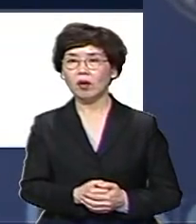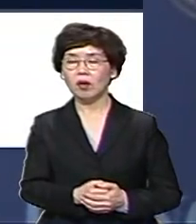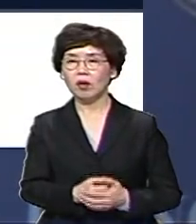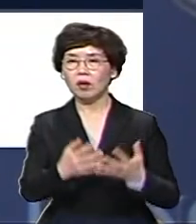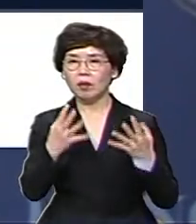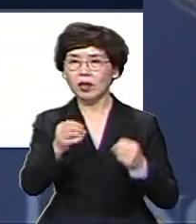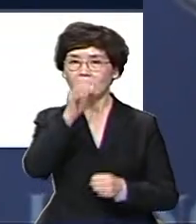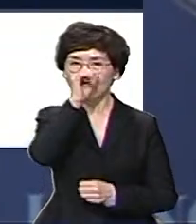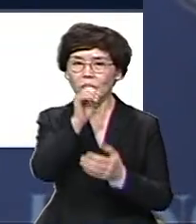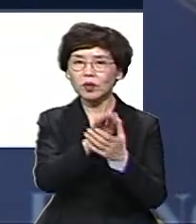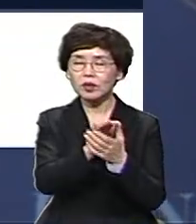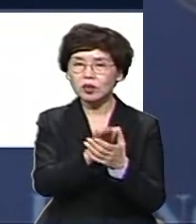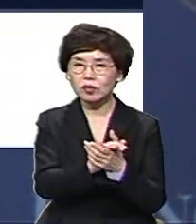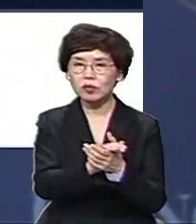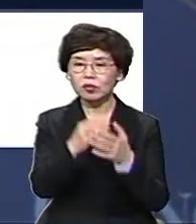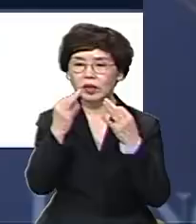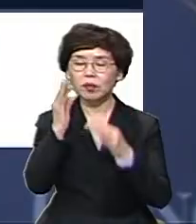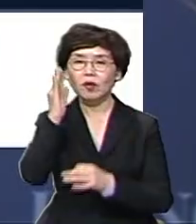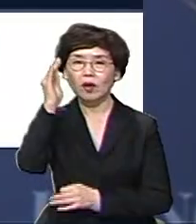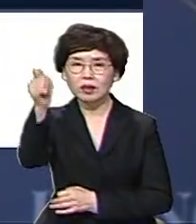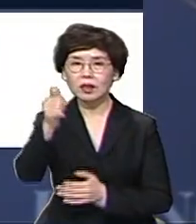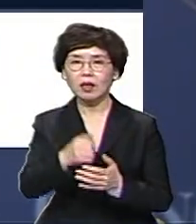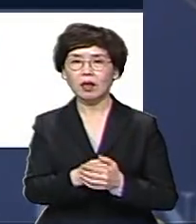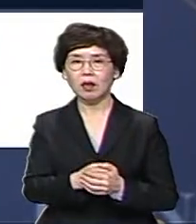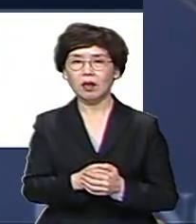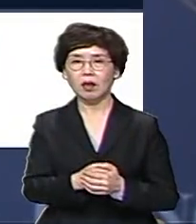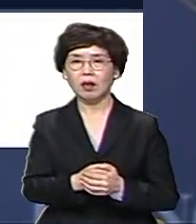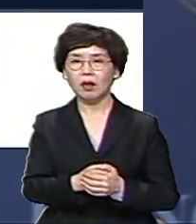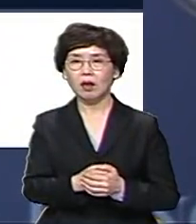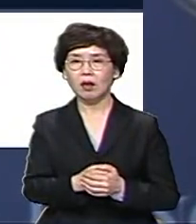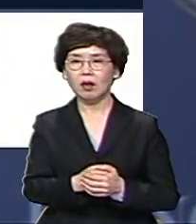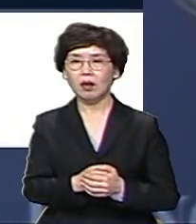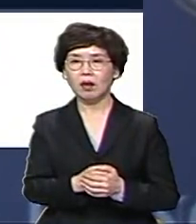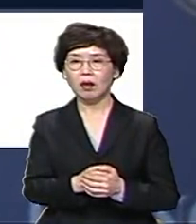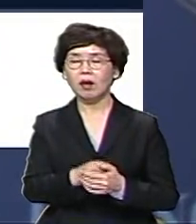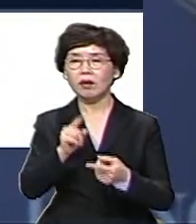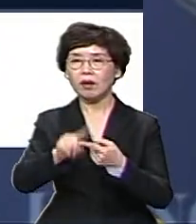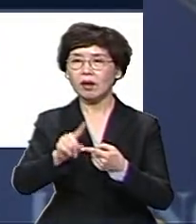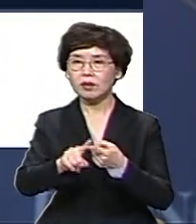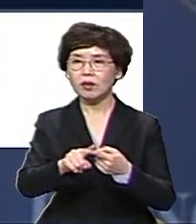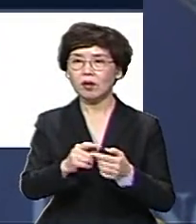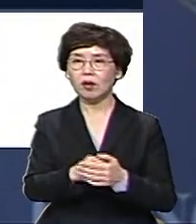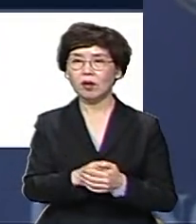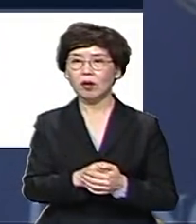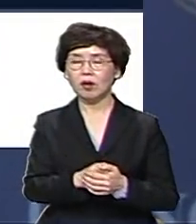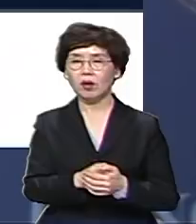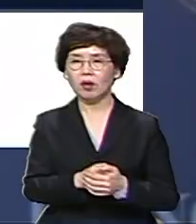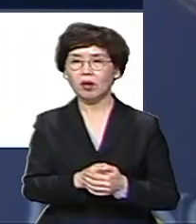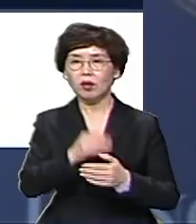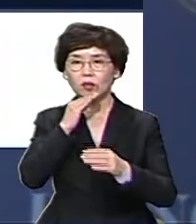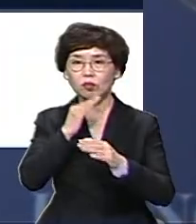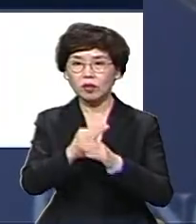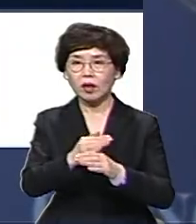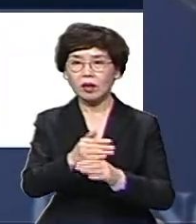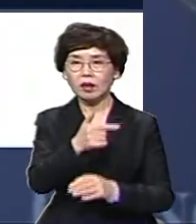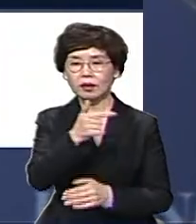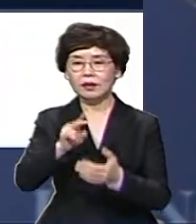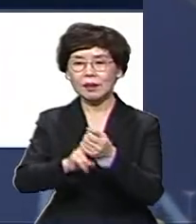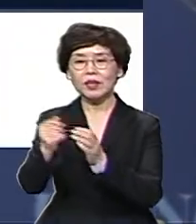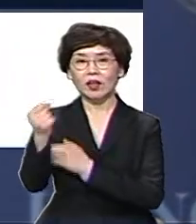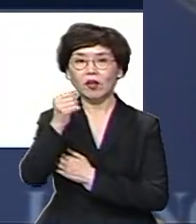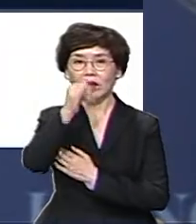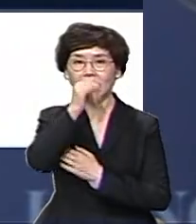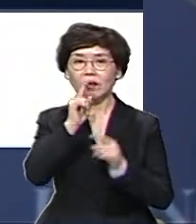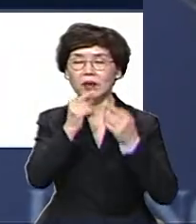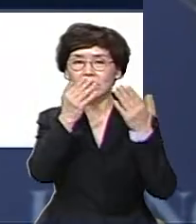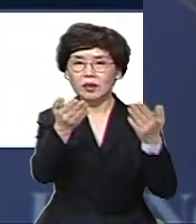또 많은 좋은 친구 김 위원장을 대해서 상당히 북한이 큰 담대를